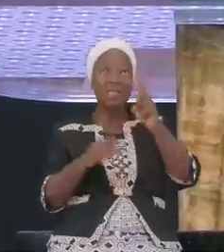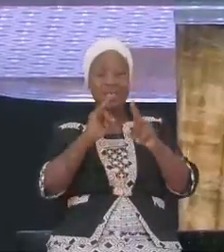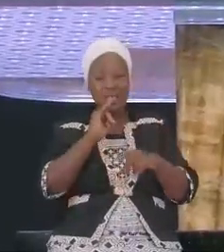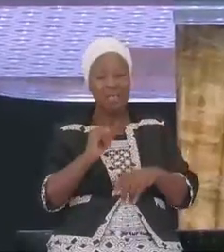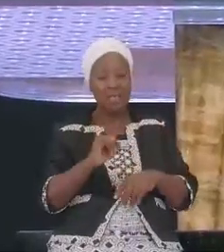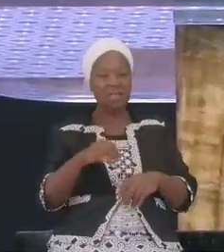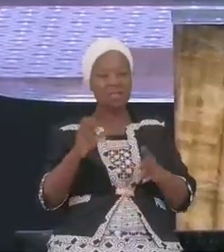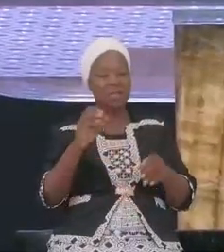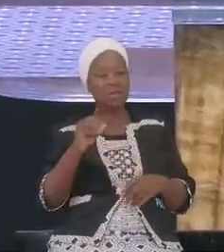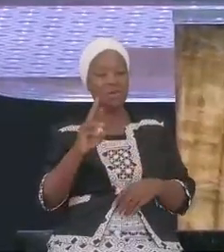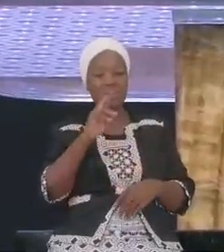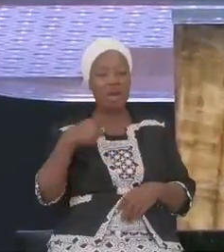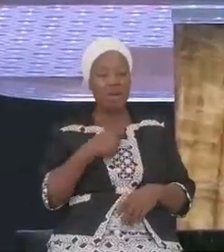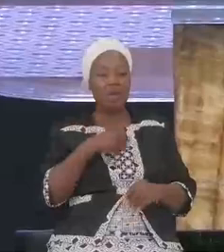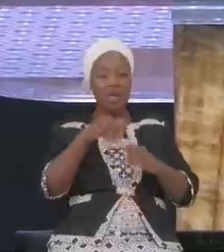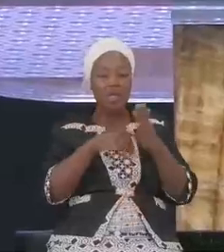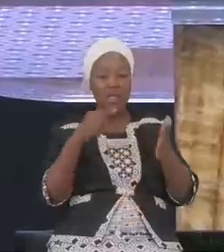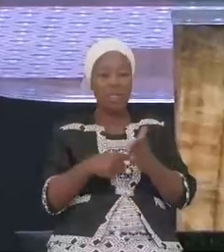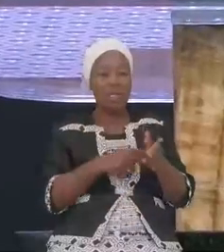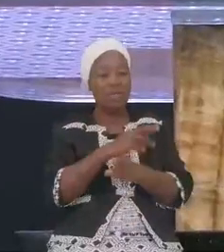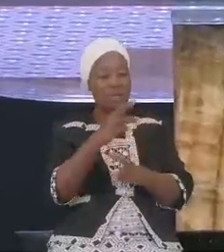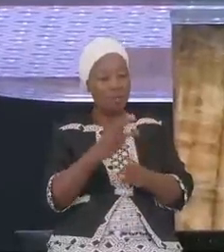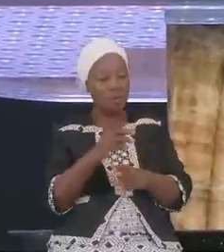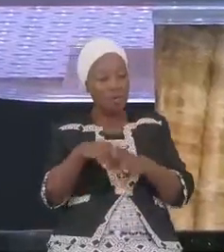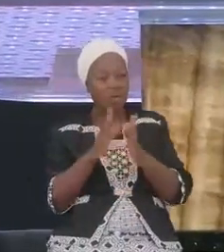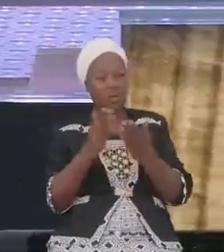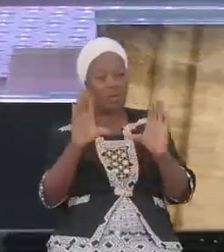sommes aussi dans ce monde.